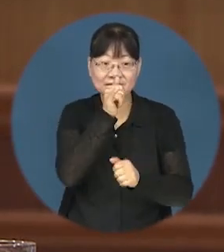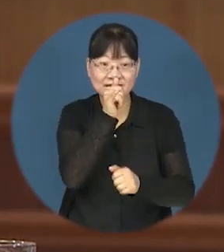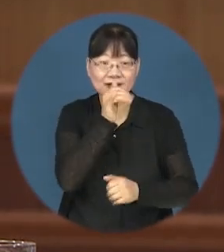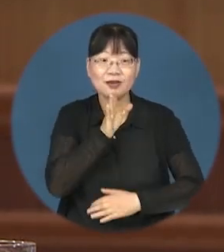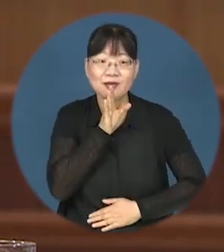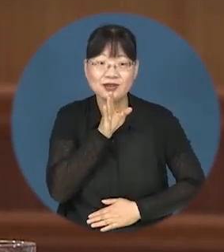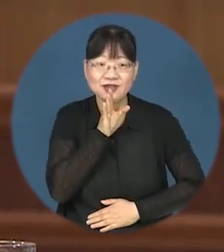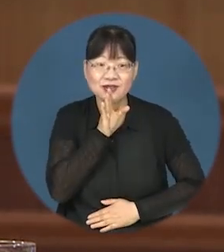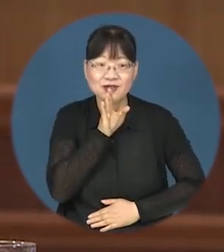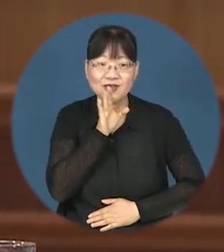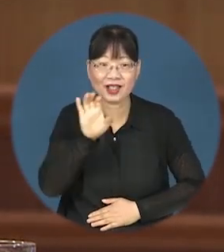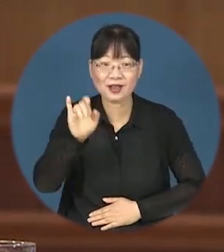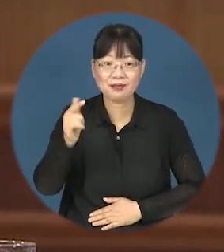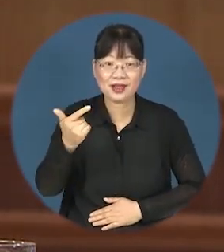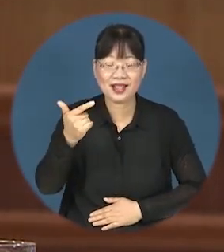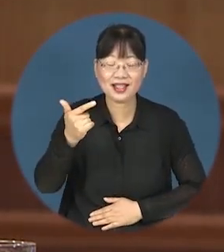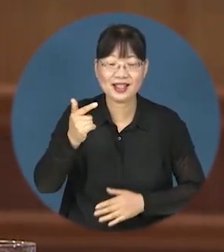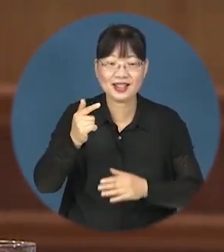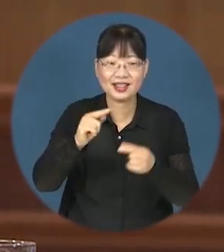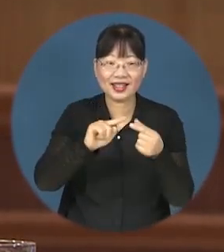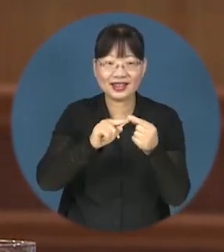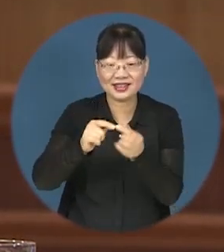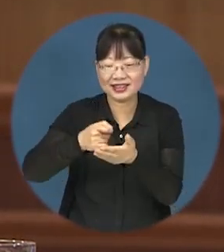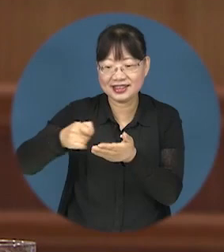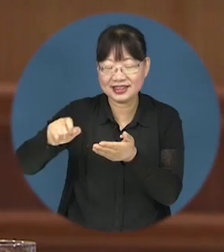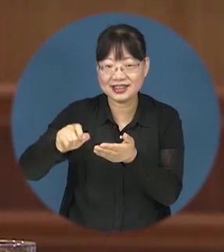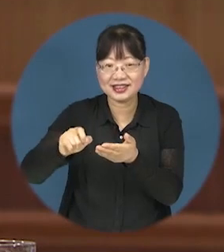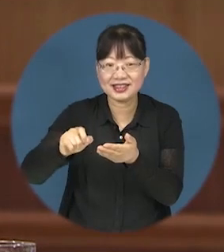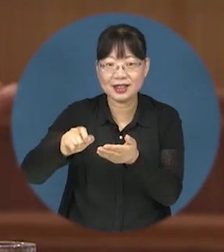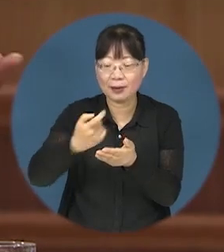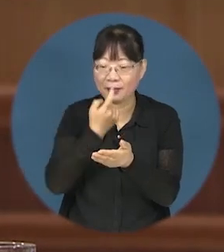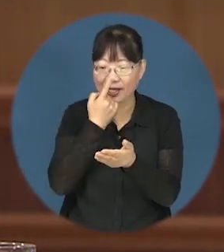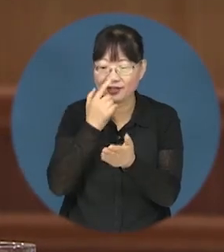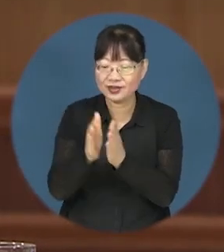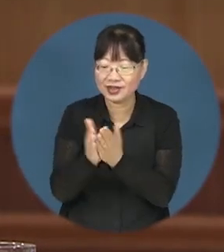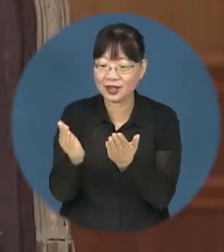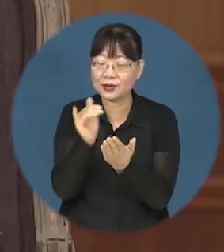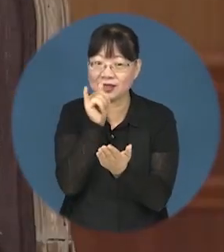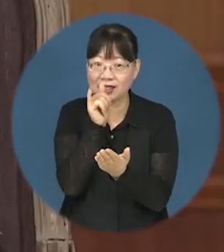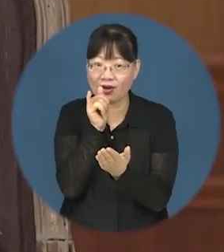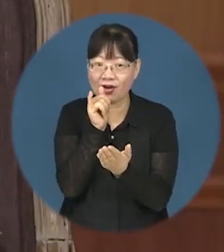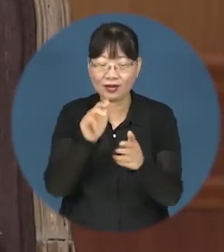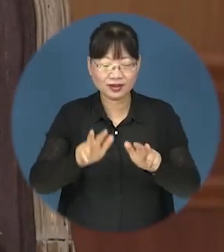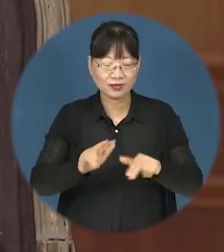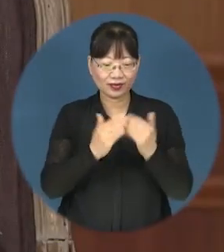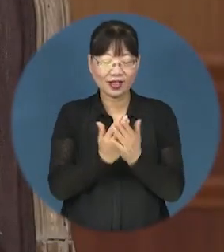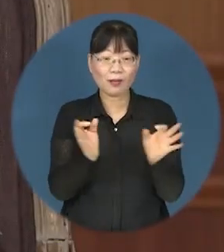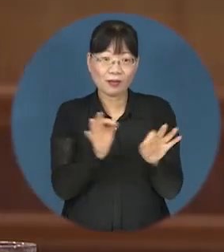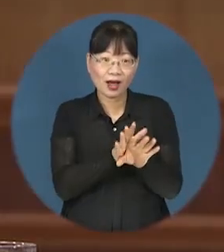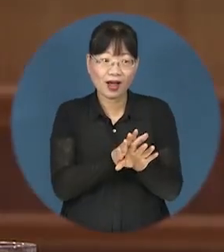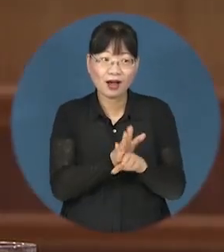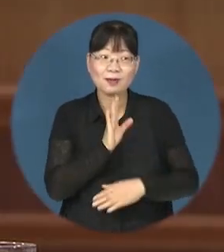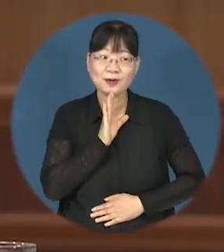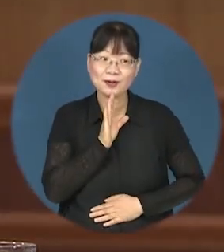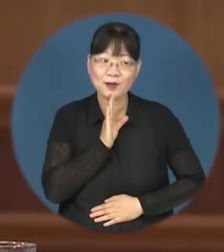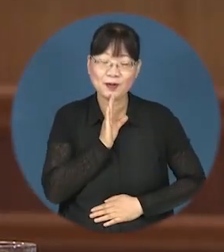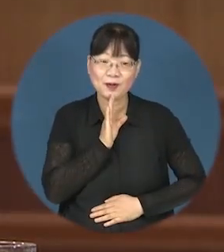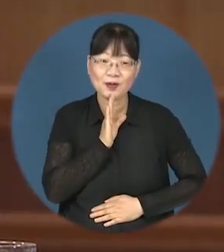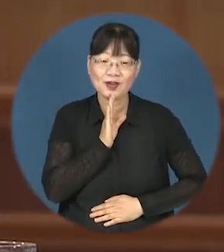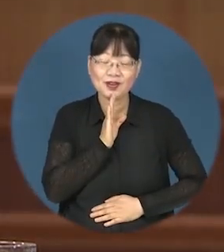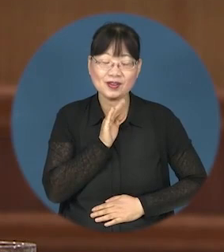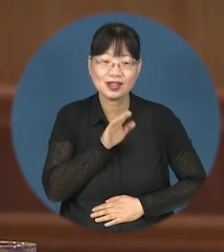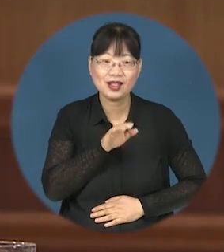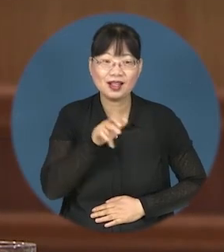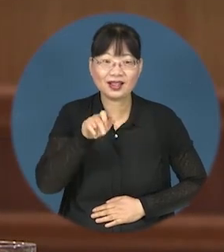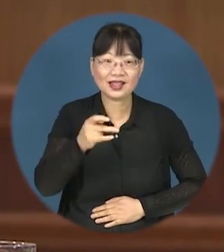나왔습니다 4 펜글씨 교본 이런 곳도 있었고 4 요즘 그런거 다 없었잖아요 없습니다 4 그 이런 시대는